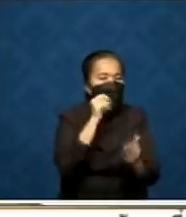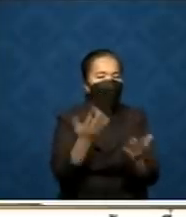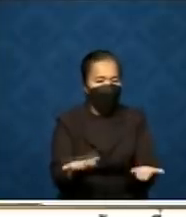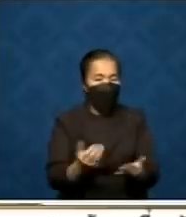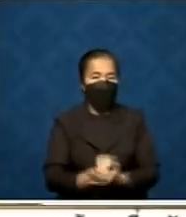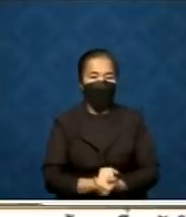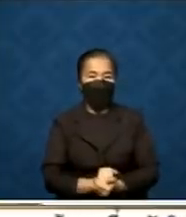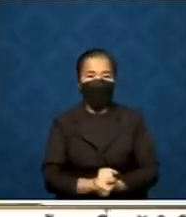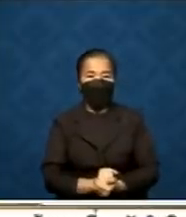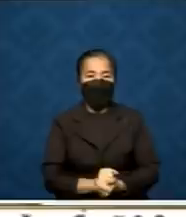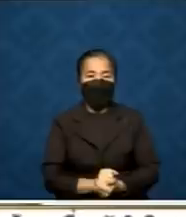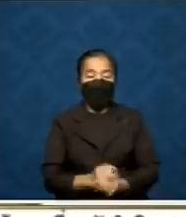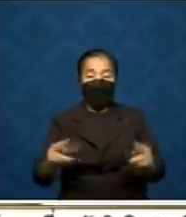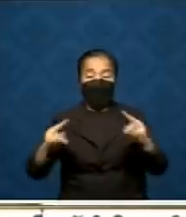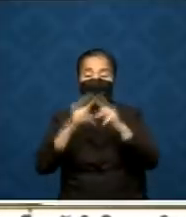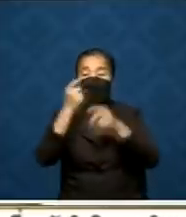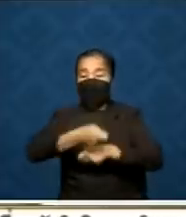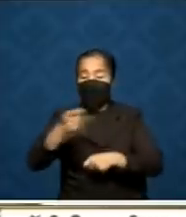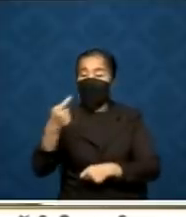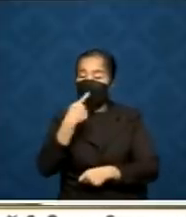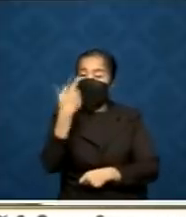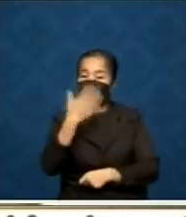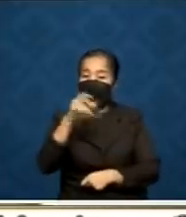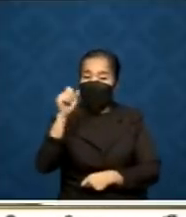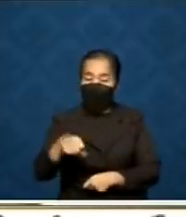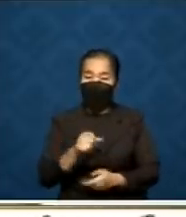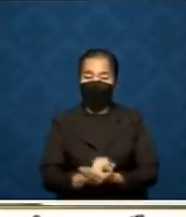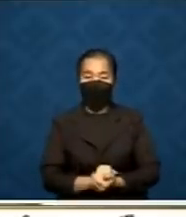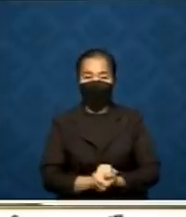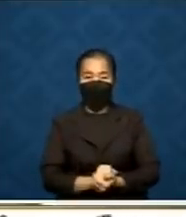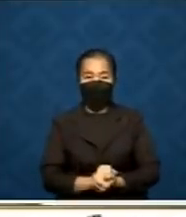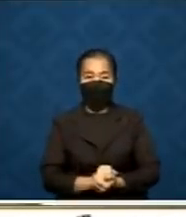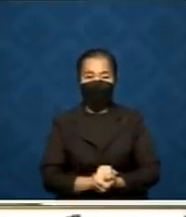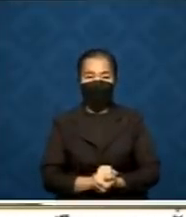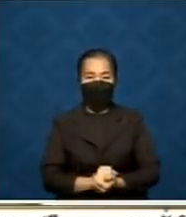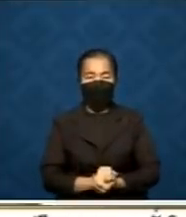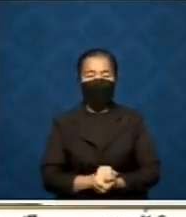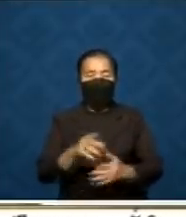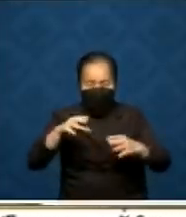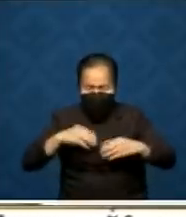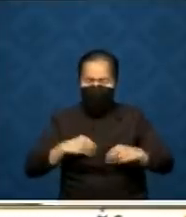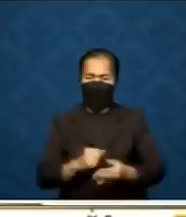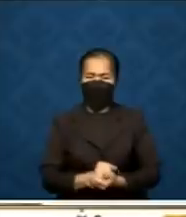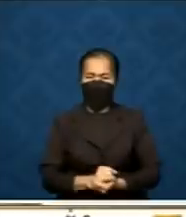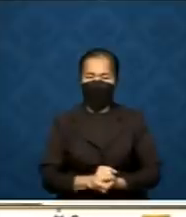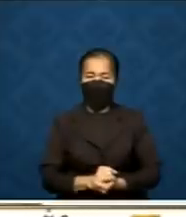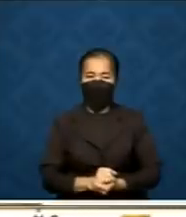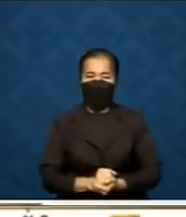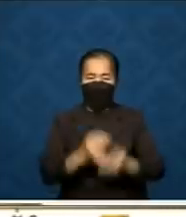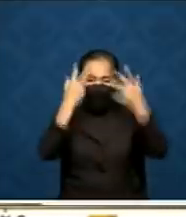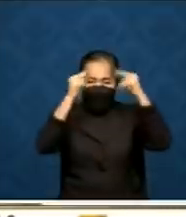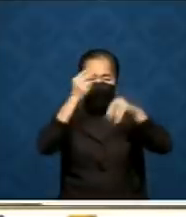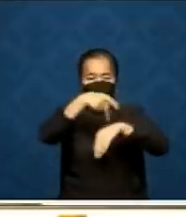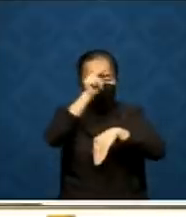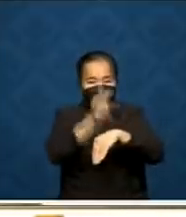หน้าที่กระทรวงเกษตรพูดไปแล้วเมื่อยามยากยามลำบากอย่างนี้ท่านนายกเป็นประธาน